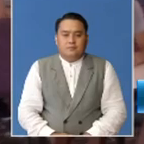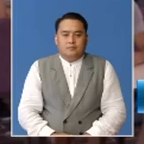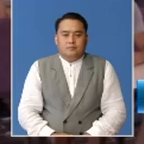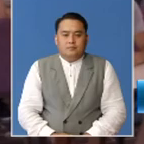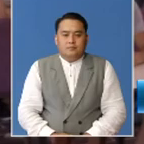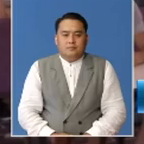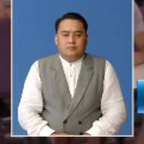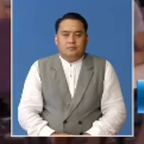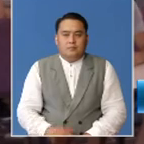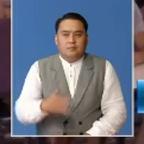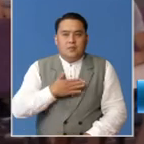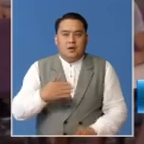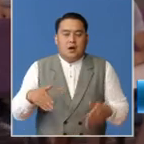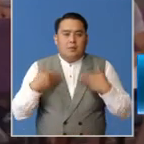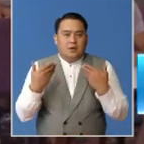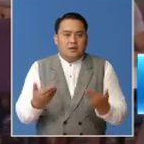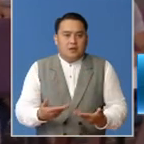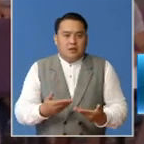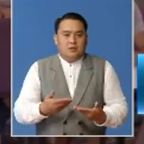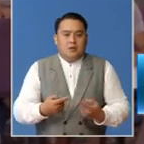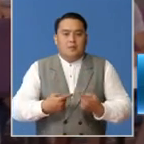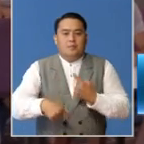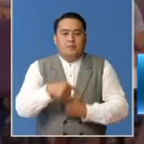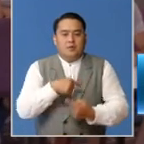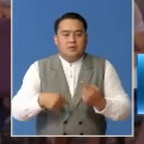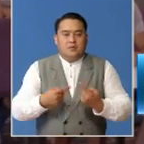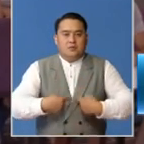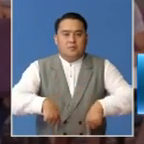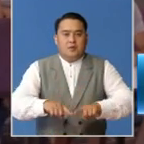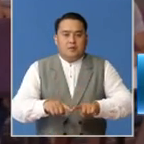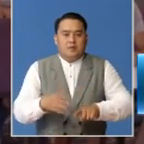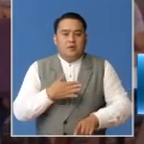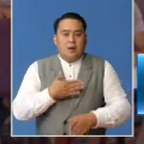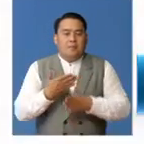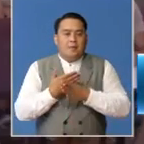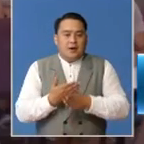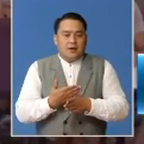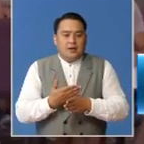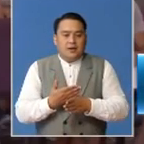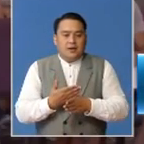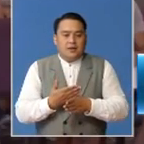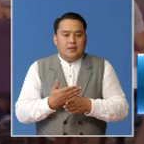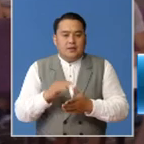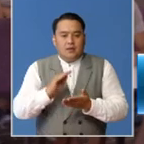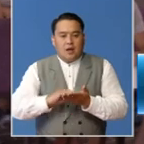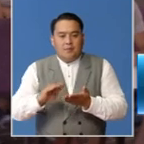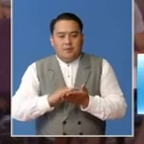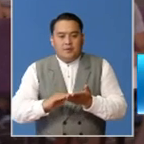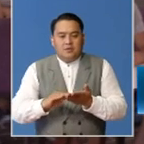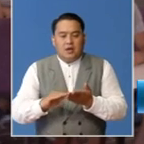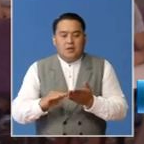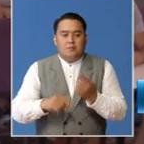Мы обратились в палату предпринимателей. Нам помогли. Помогли написать бизнес-план.